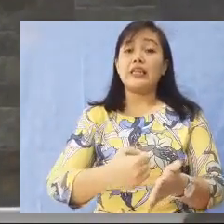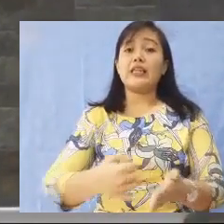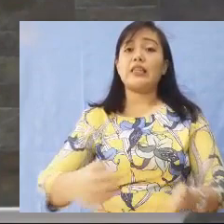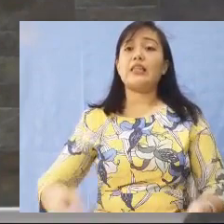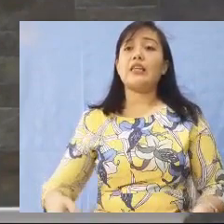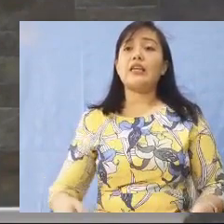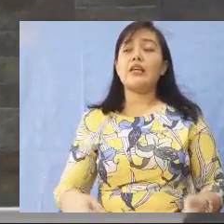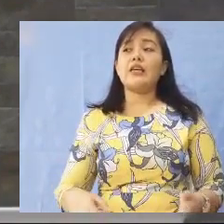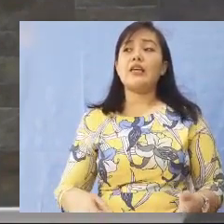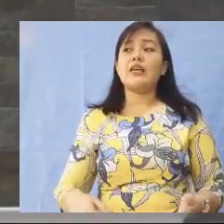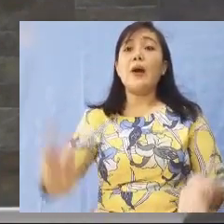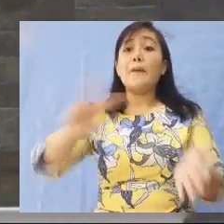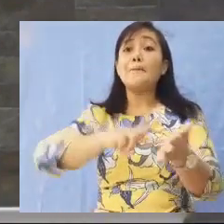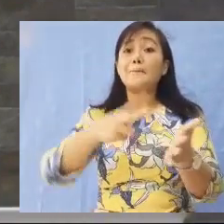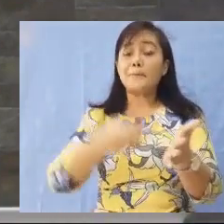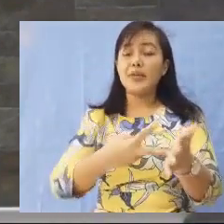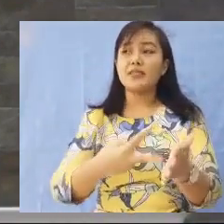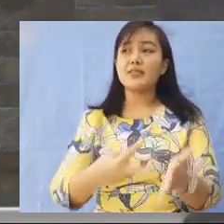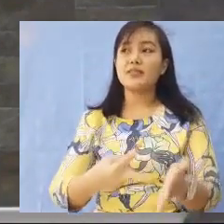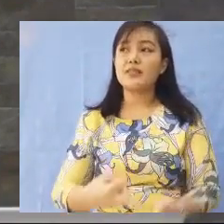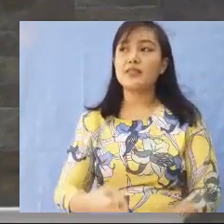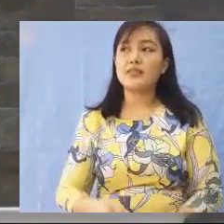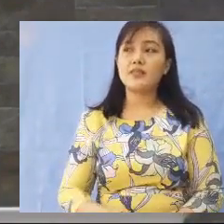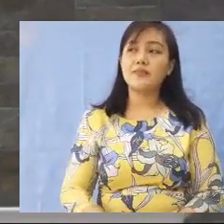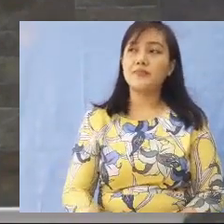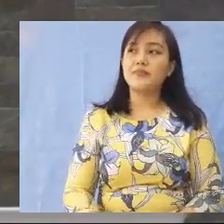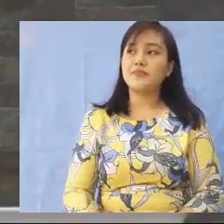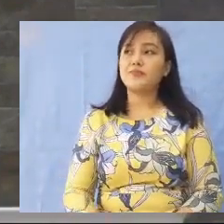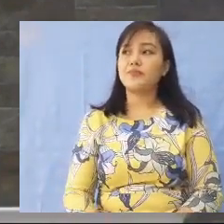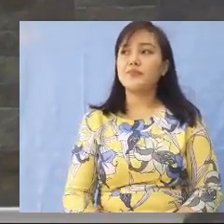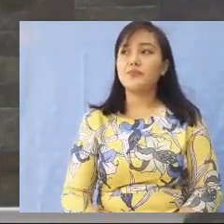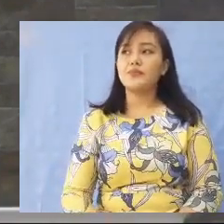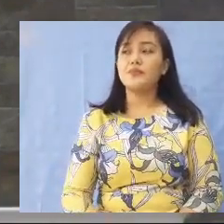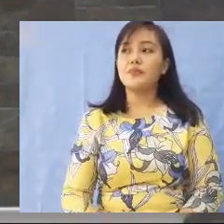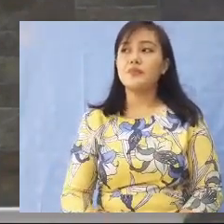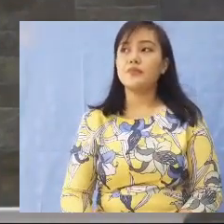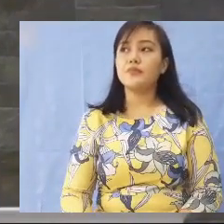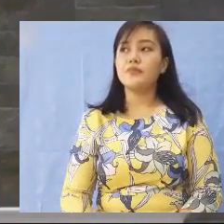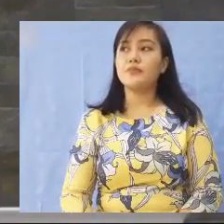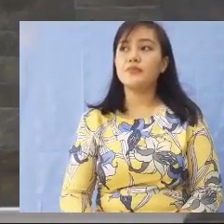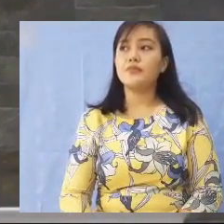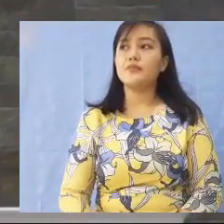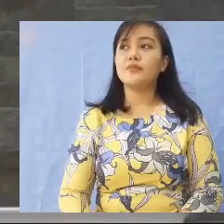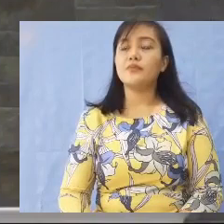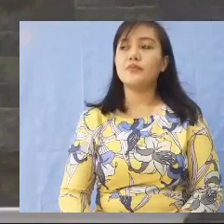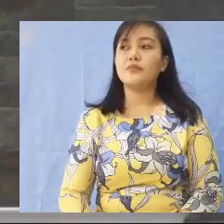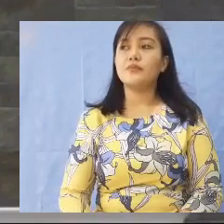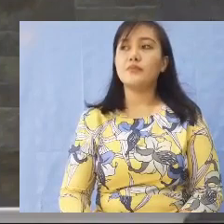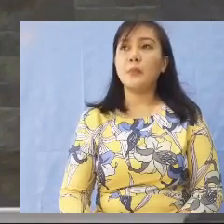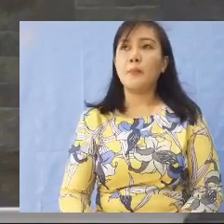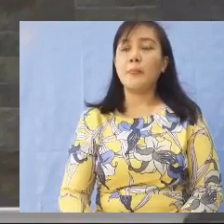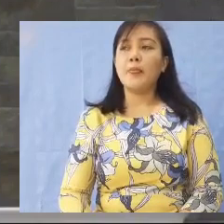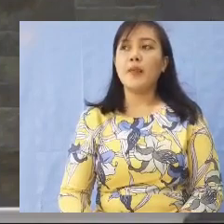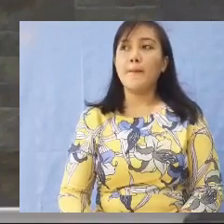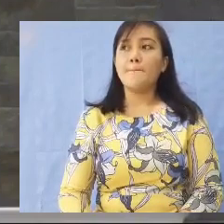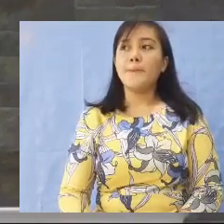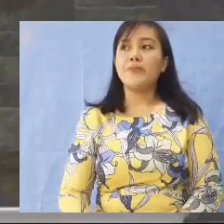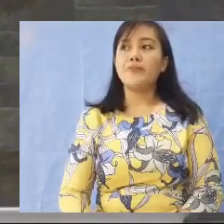tinatawag nating parakletos. The word parakletos sa Greek ay